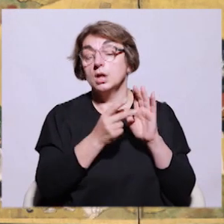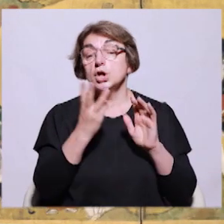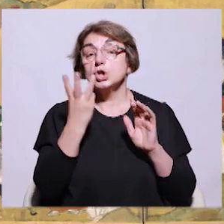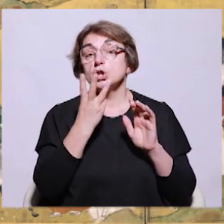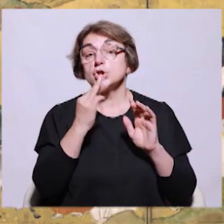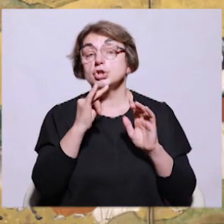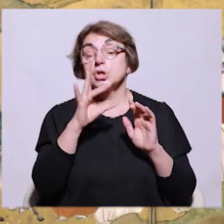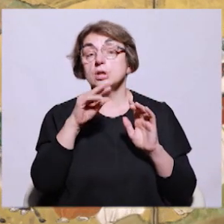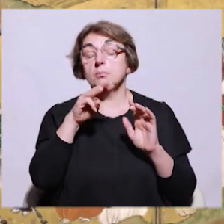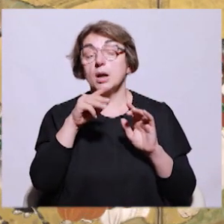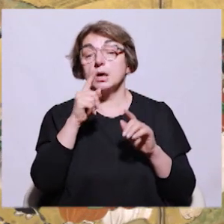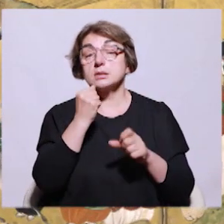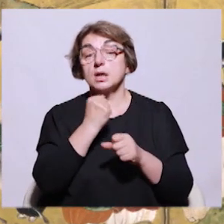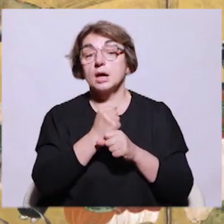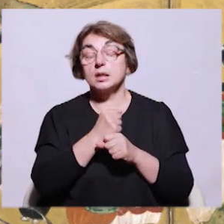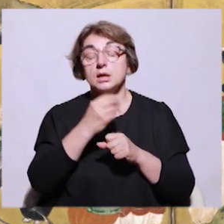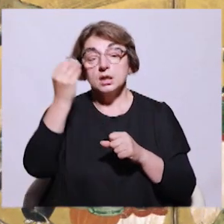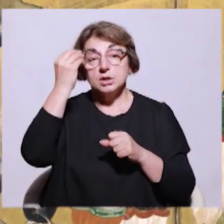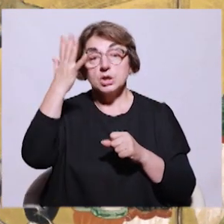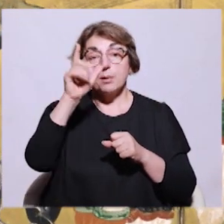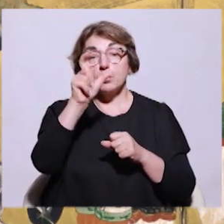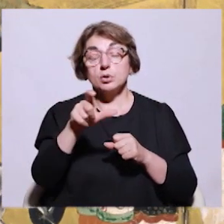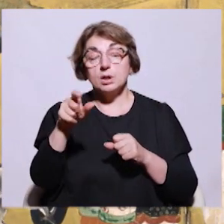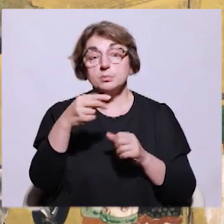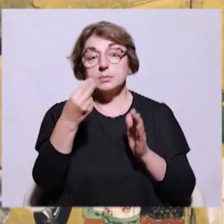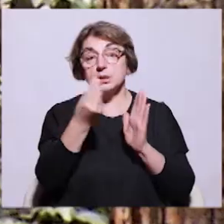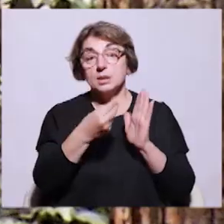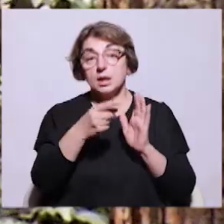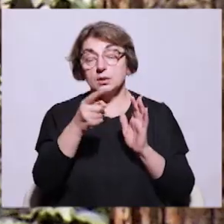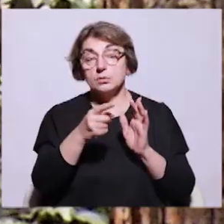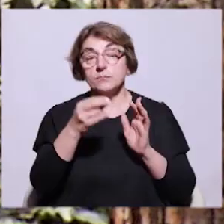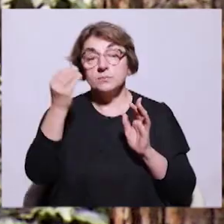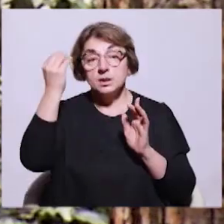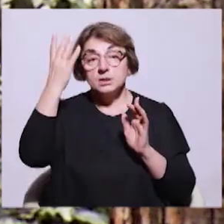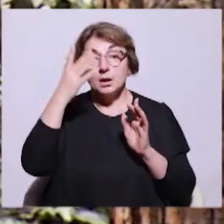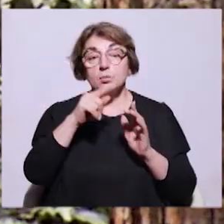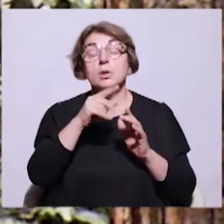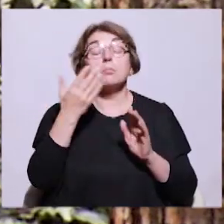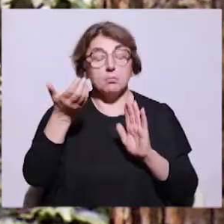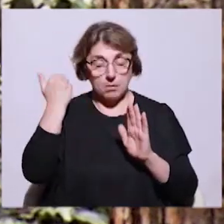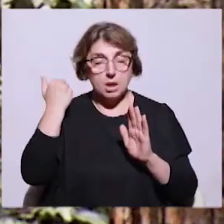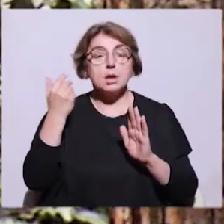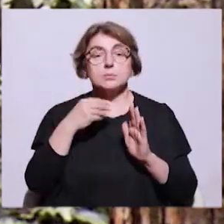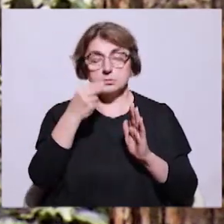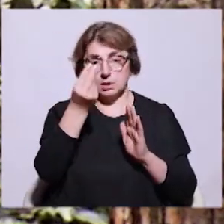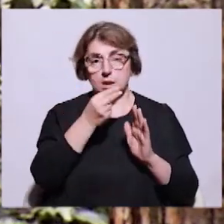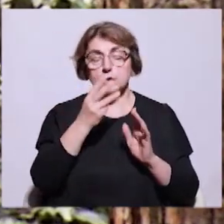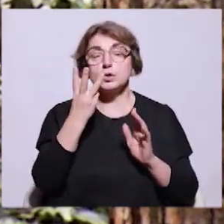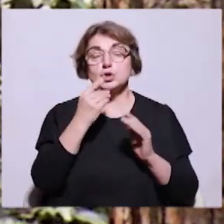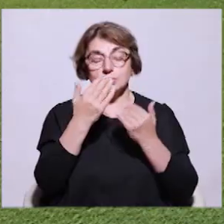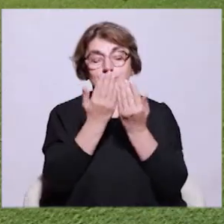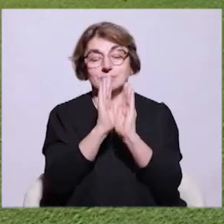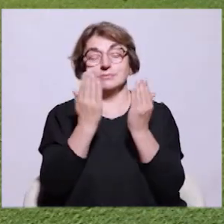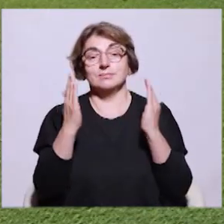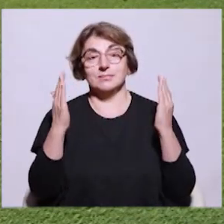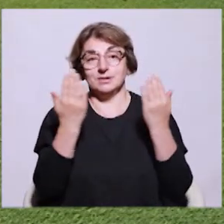შირმა, იაპონელების მიერ დახატული, და იაპონელები იქამდეც ხატავდნენ შირმებზე,